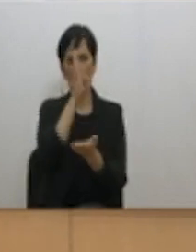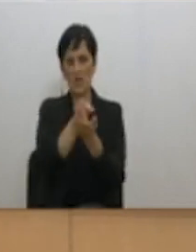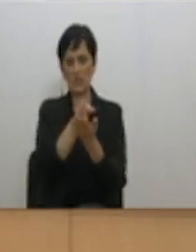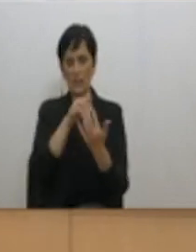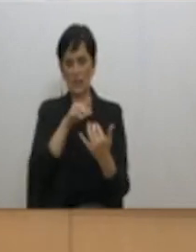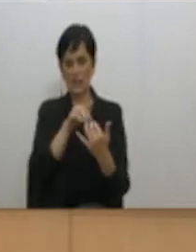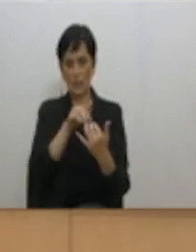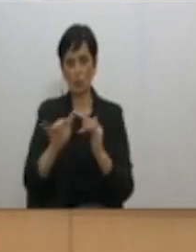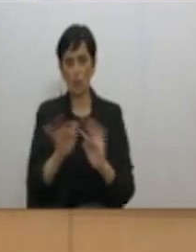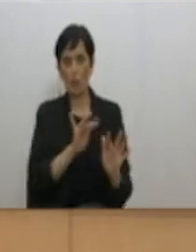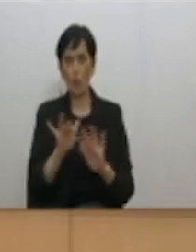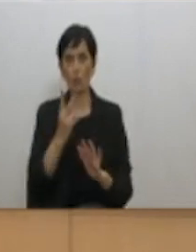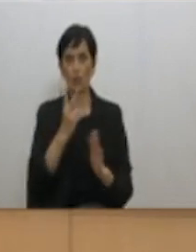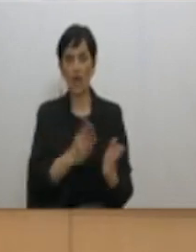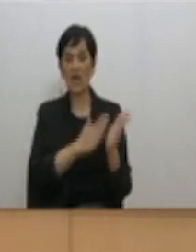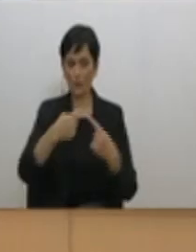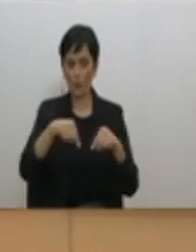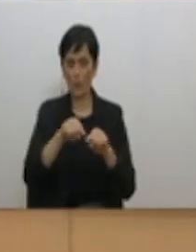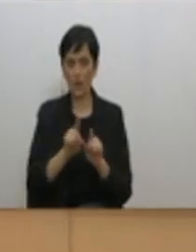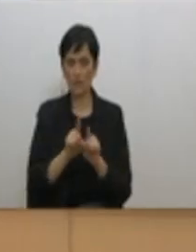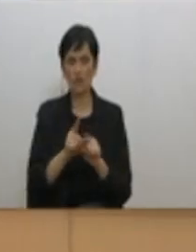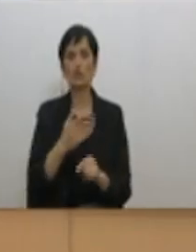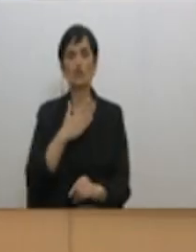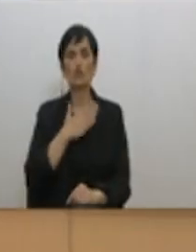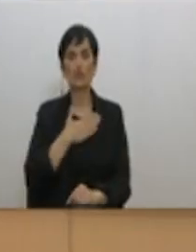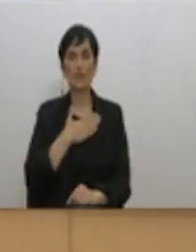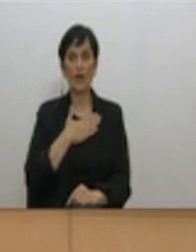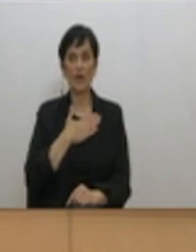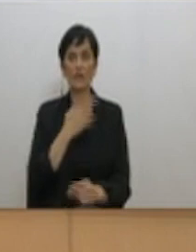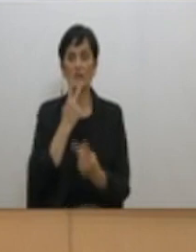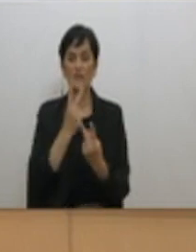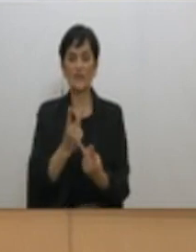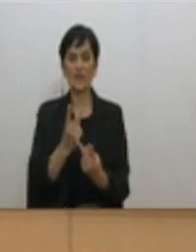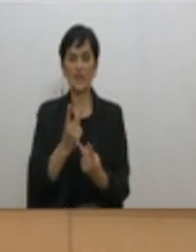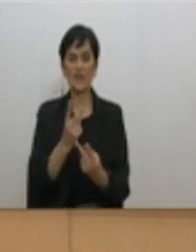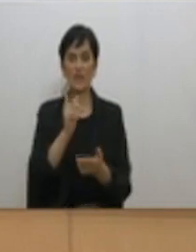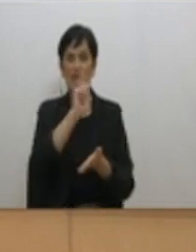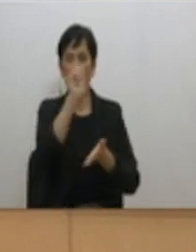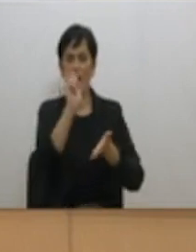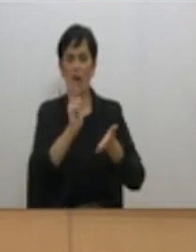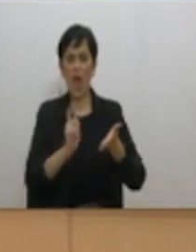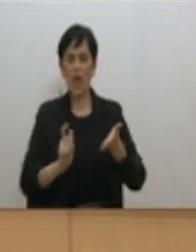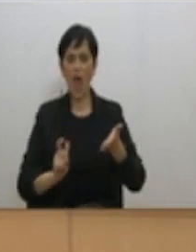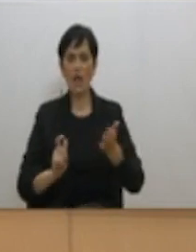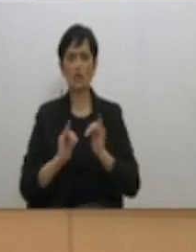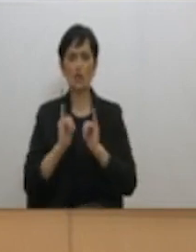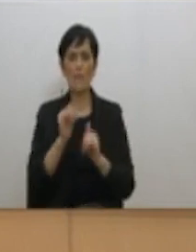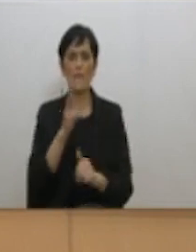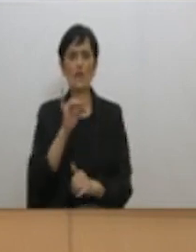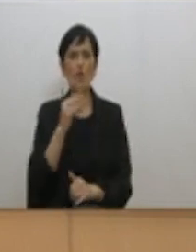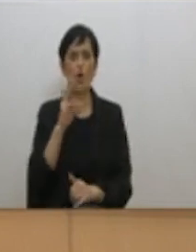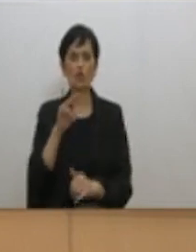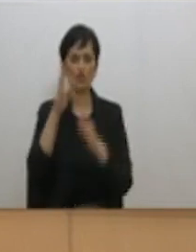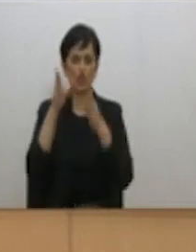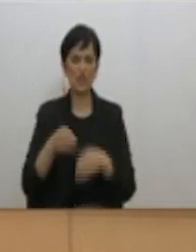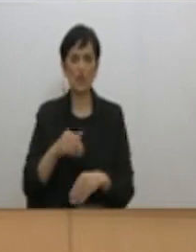საბრძოლო მოქმედებებზე უნდა გადავსულიყავით. ჩვენ ვიხილეთ ლექსები მიძღვნილი პრიგოჟინზე,